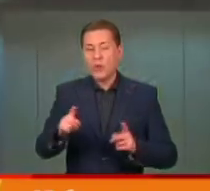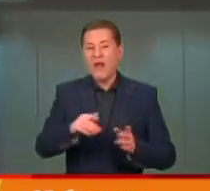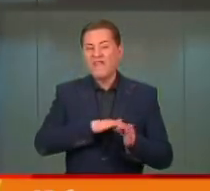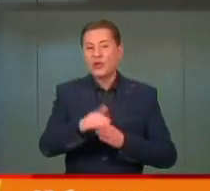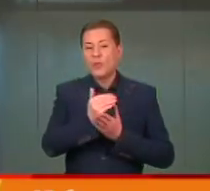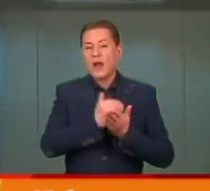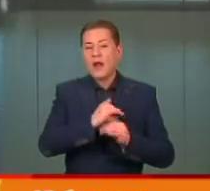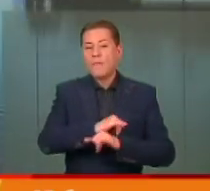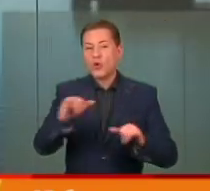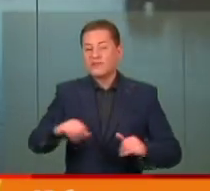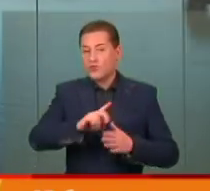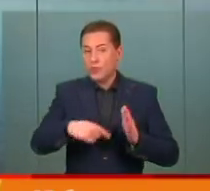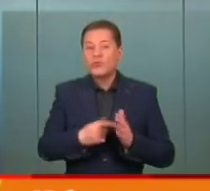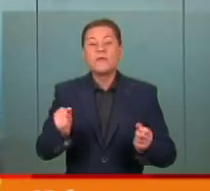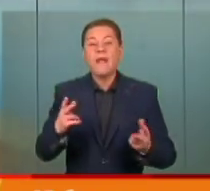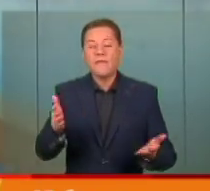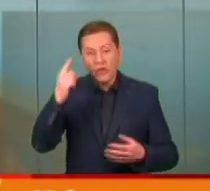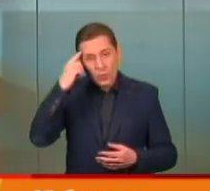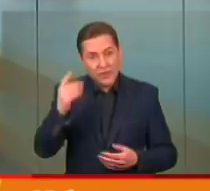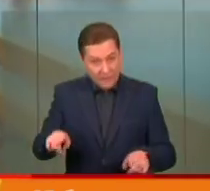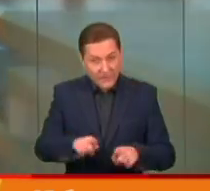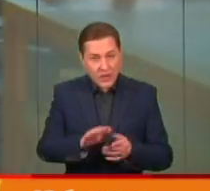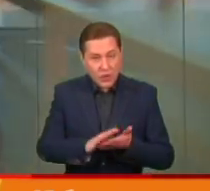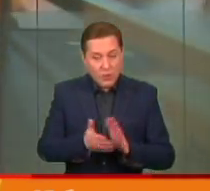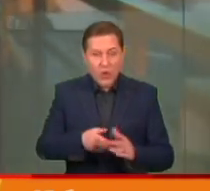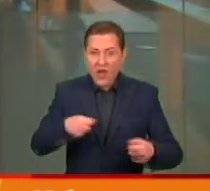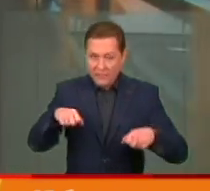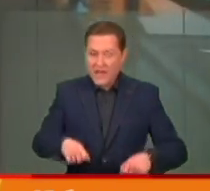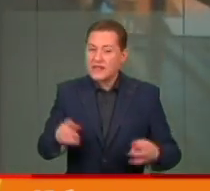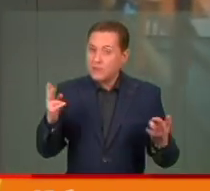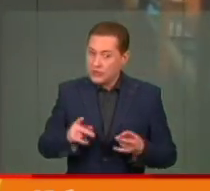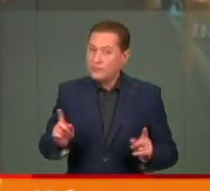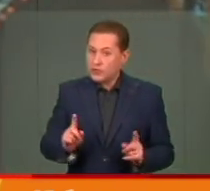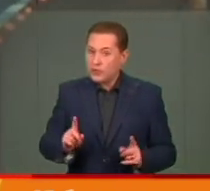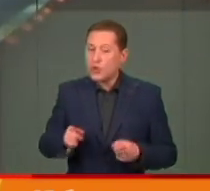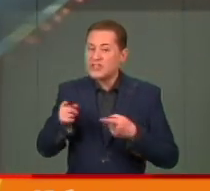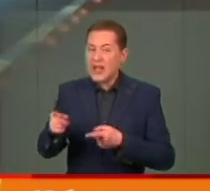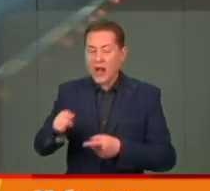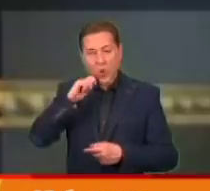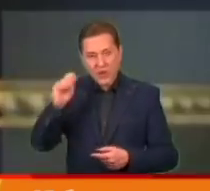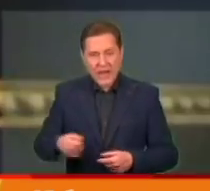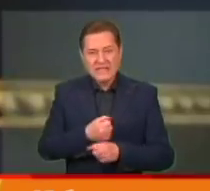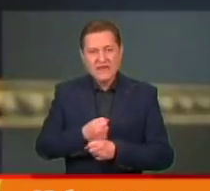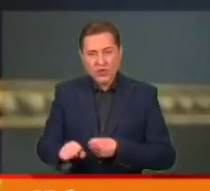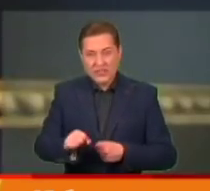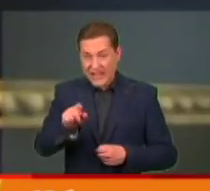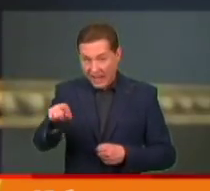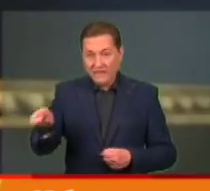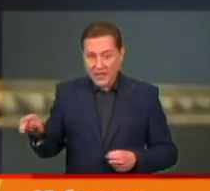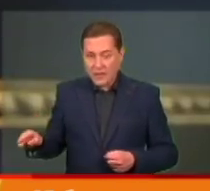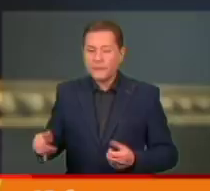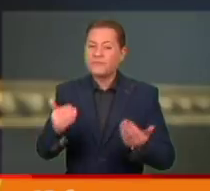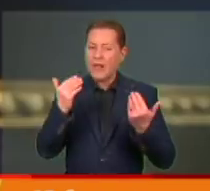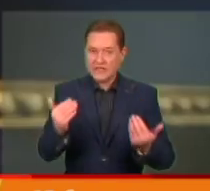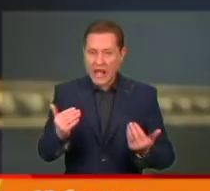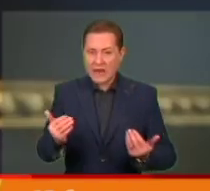Як ви думаєте, в таких умовах владі потрібно, щоб хтось лякав українців, утискав їх? Зараз в